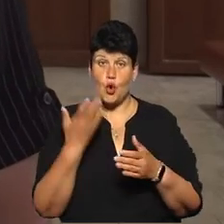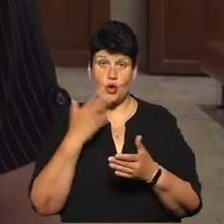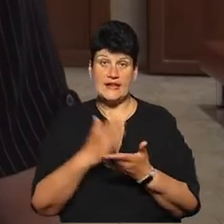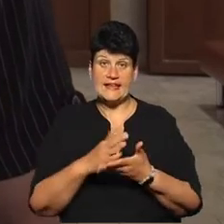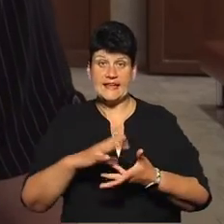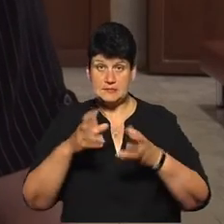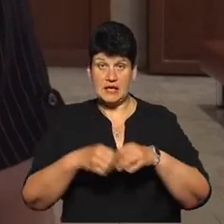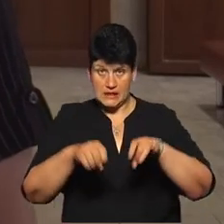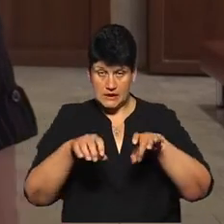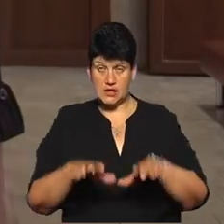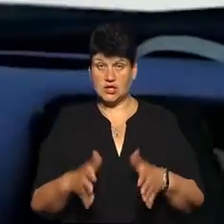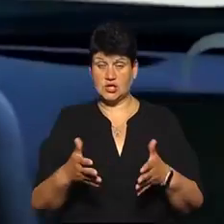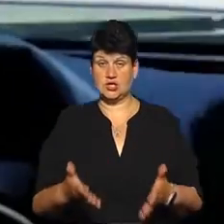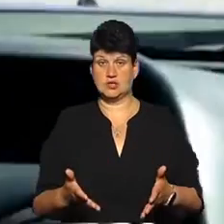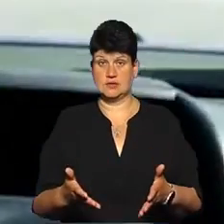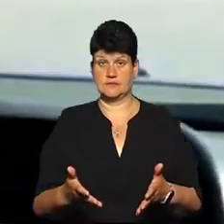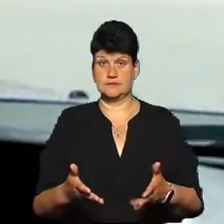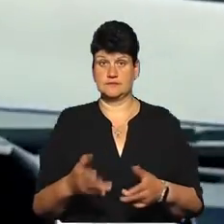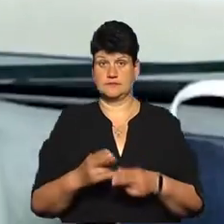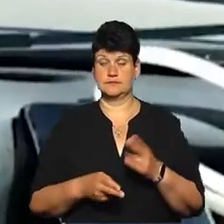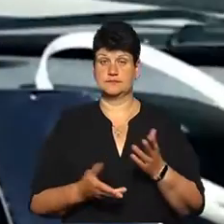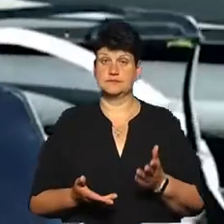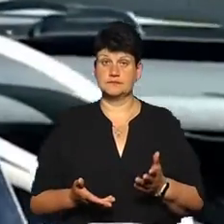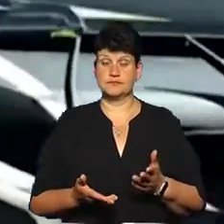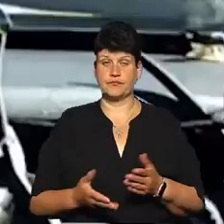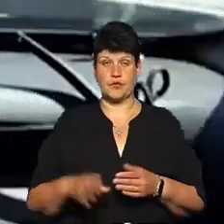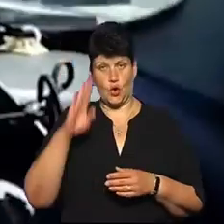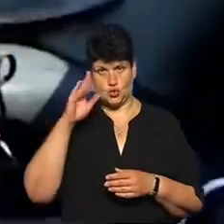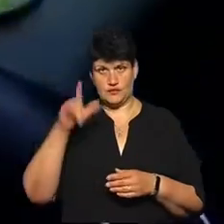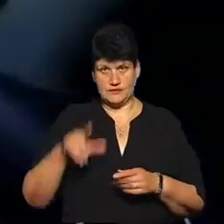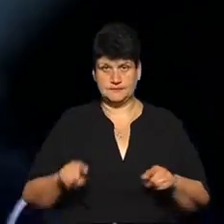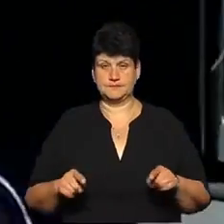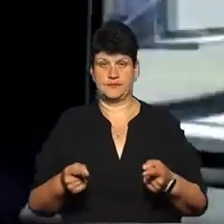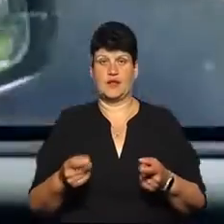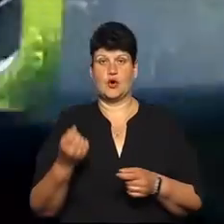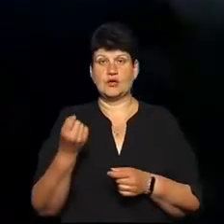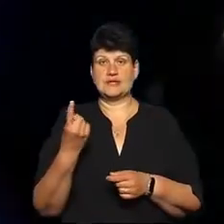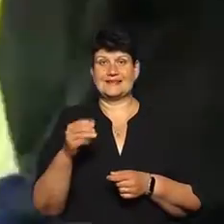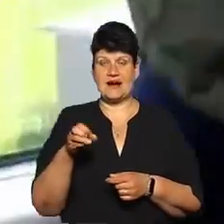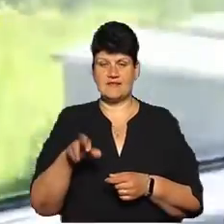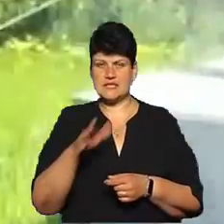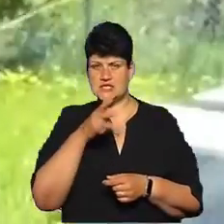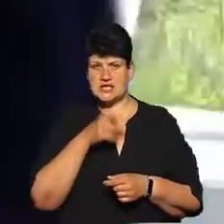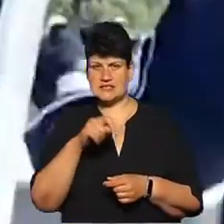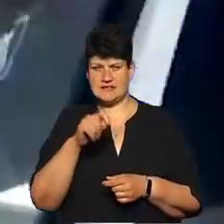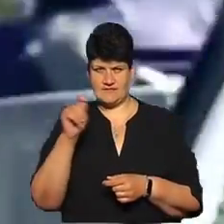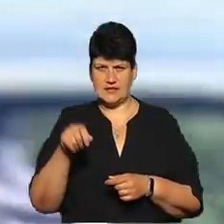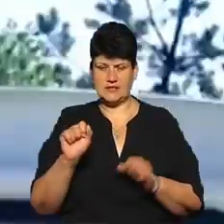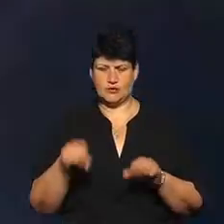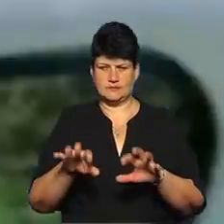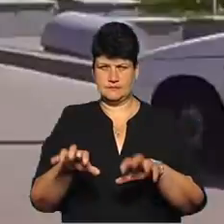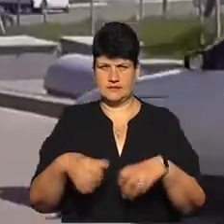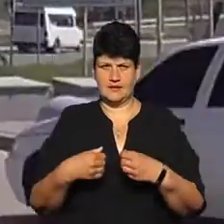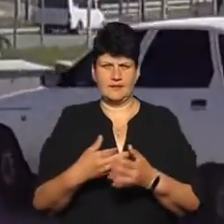підсумковий документ розгляду справи в суді. Нагадаю, чоловіків затримали 11 травня. За час війни їм вдалося привласнити декілька